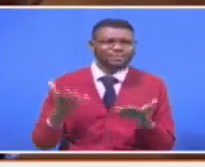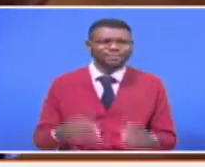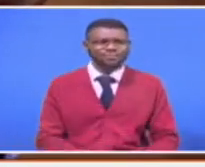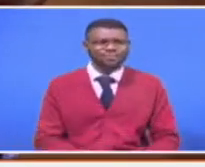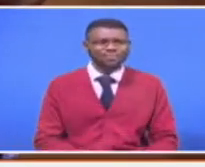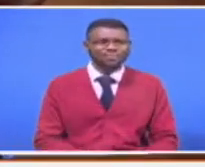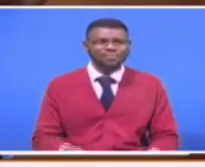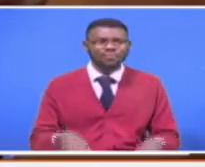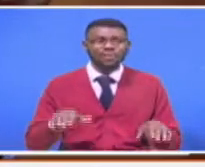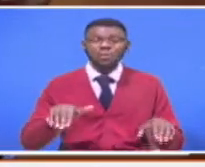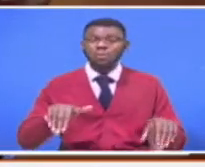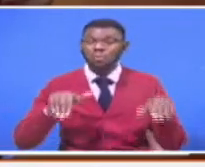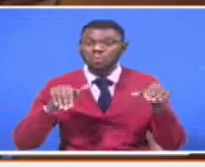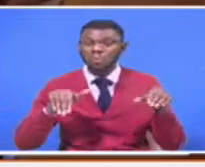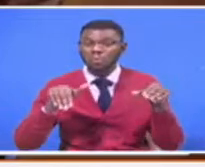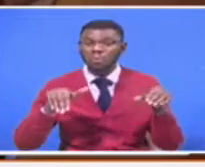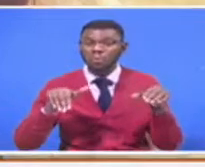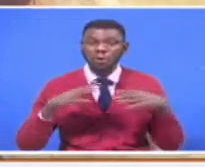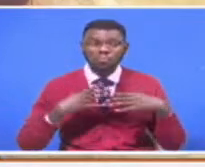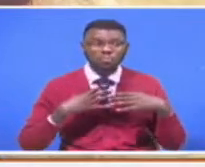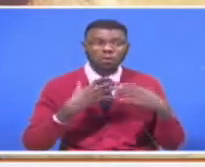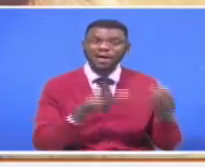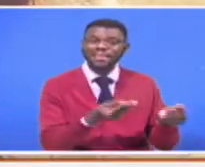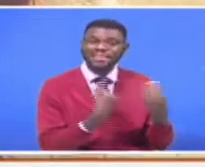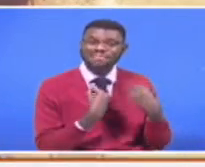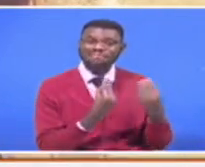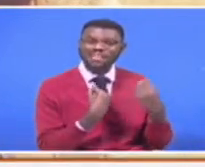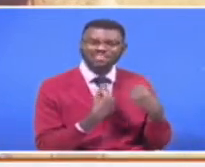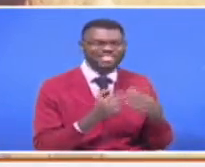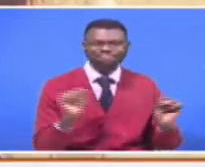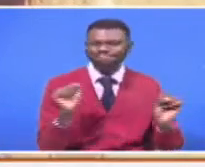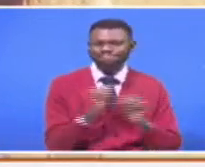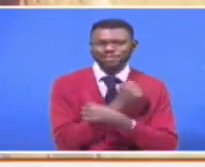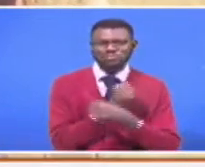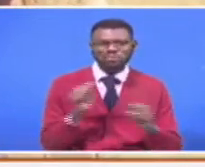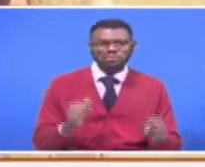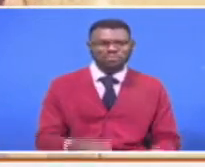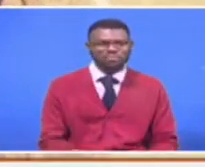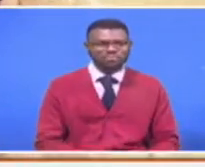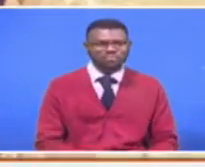mlango ati kila kitu unaletewa, utalemewa.